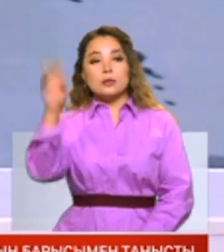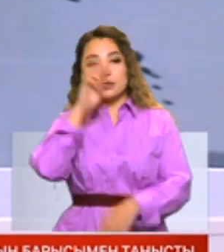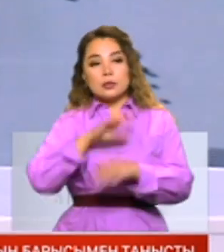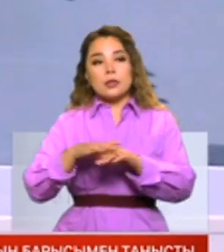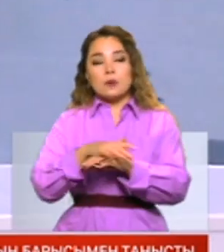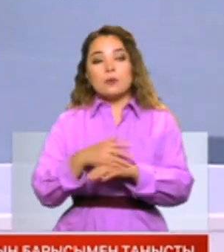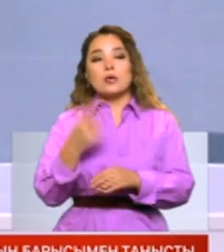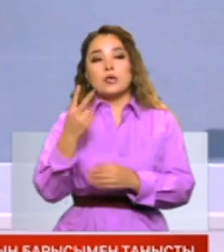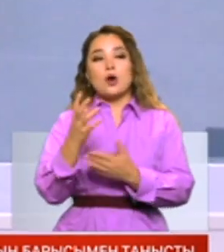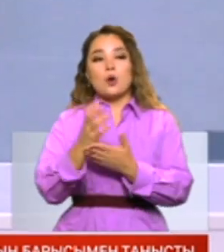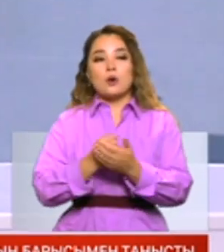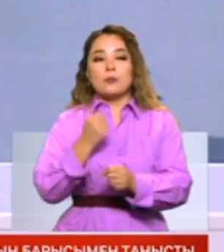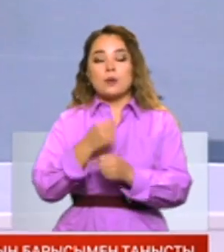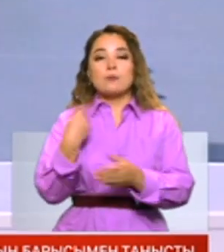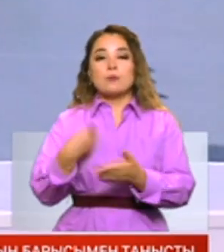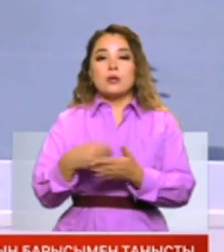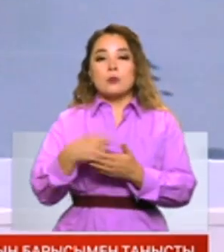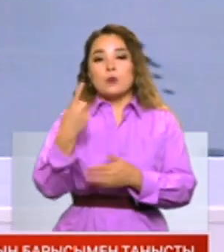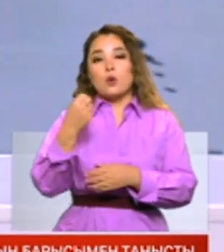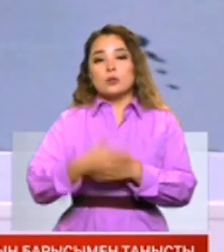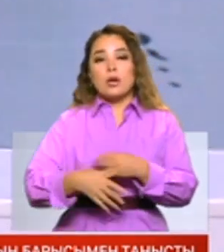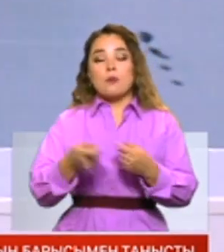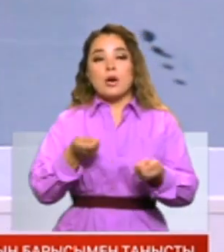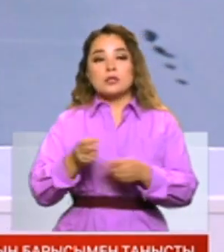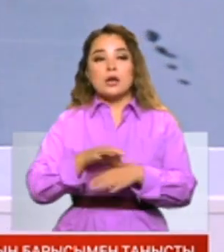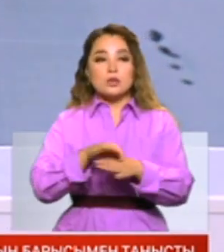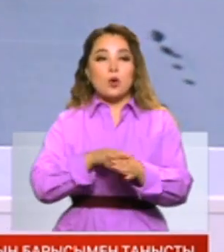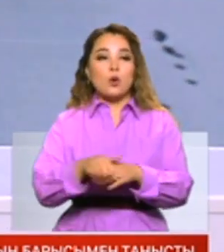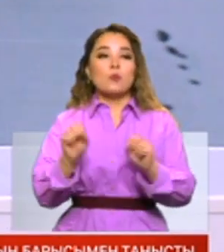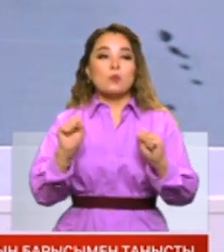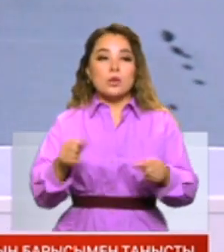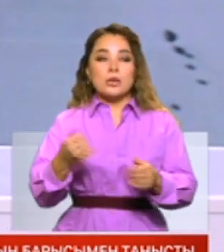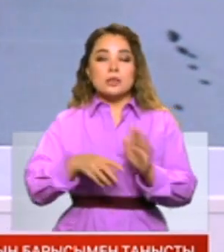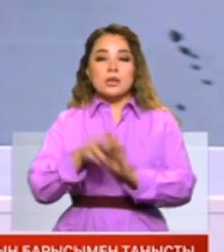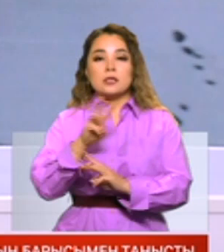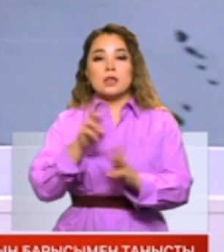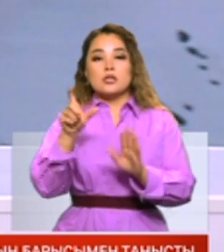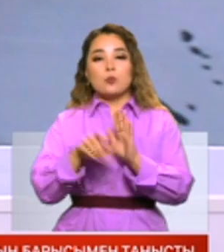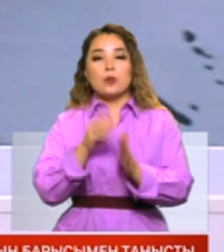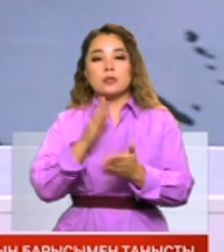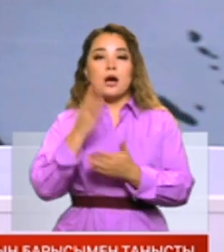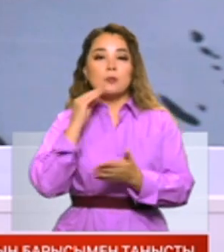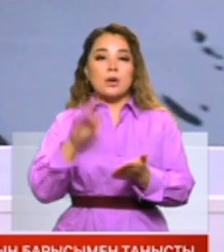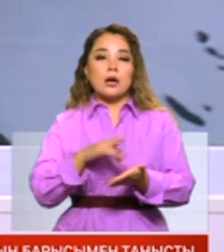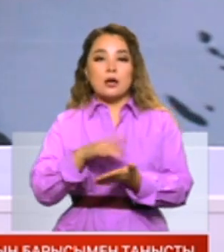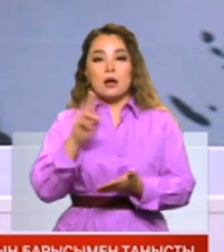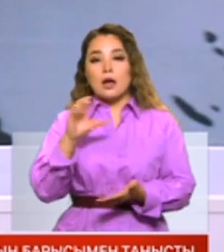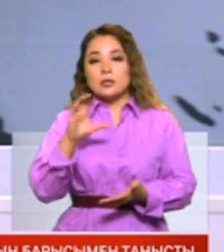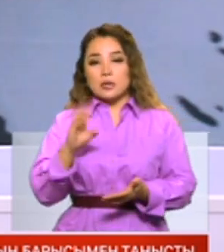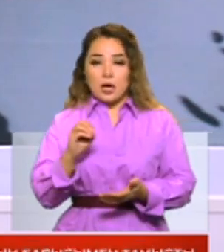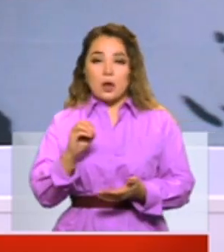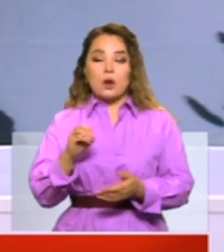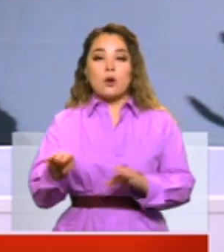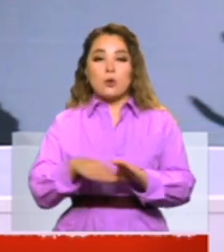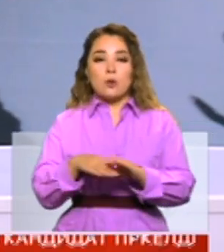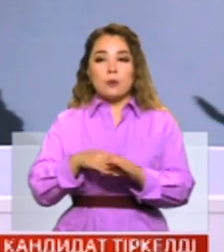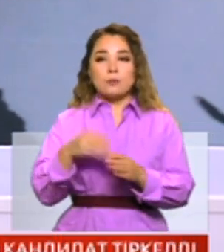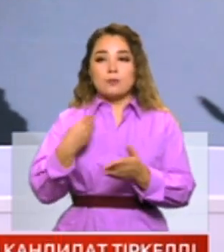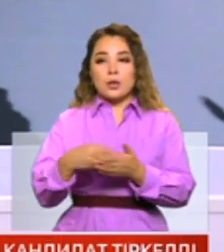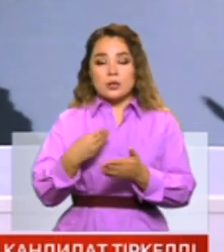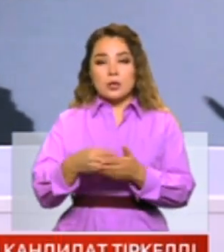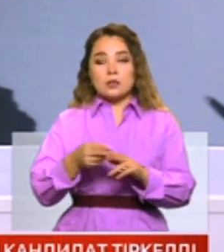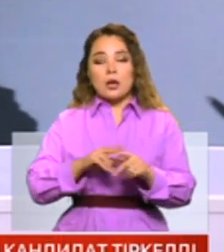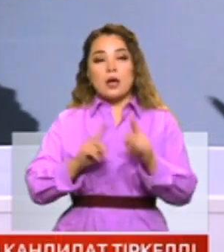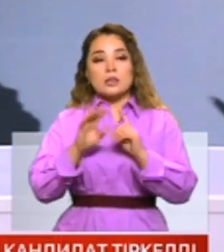Еліміздегі екі қор биржасы бір орталықтан басқарылуы мүмкін. Бүгін сенат депутаттары Алматыдағы Кассе қор биржасына келіп, осы